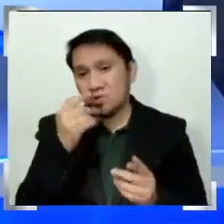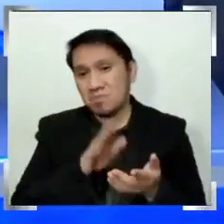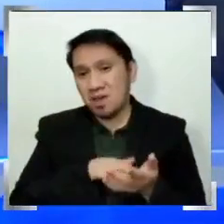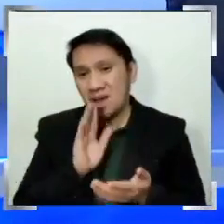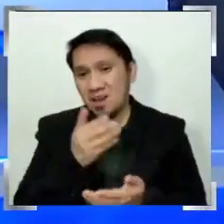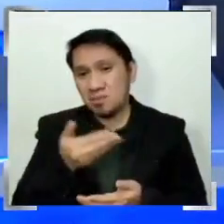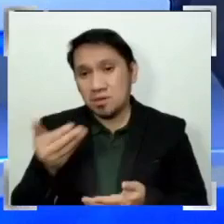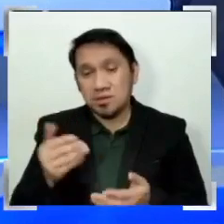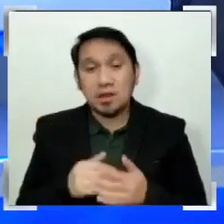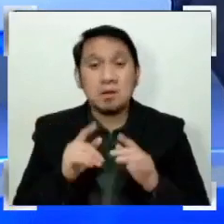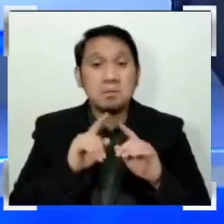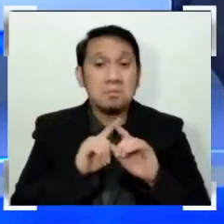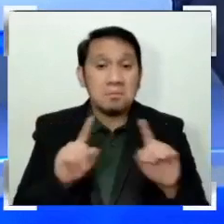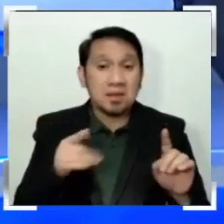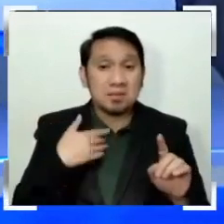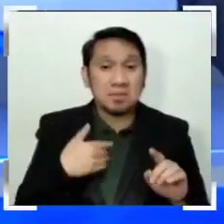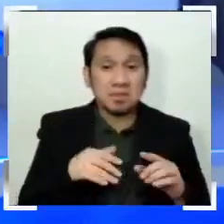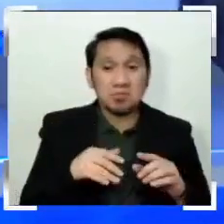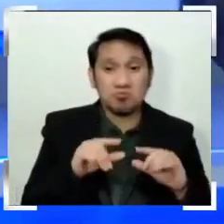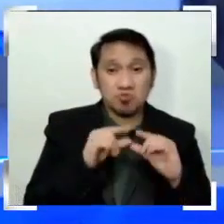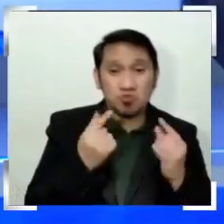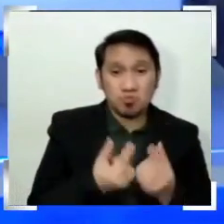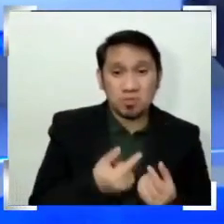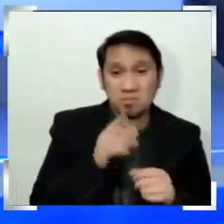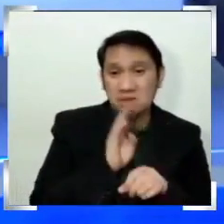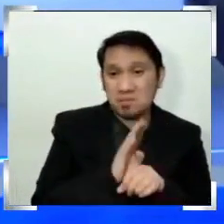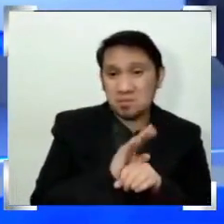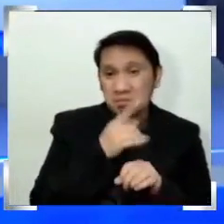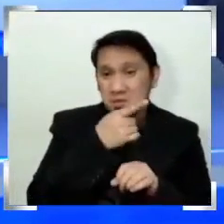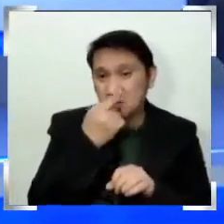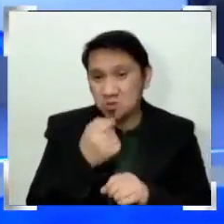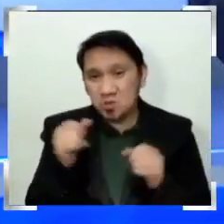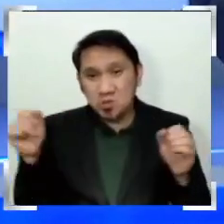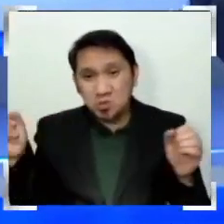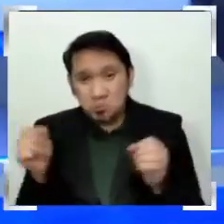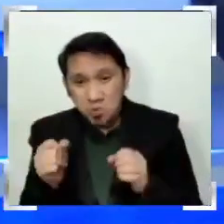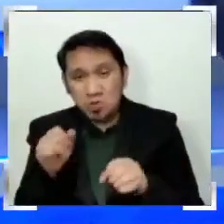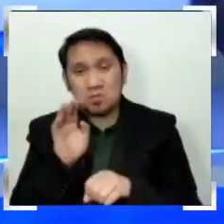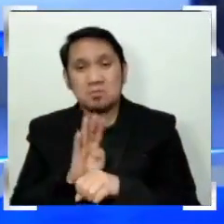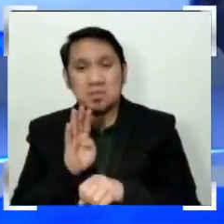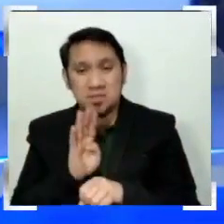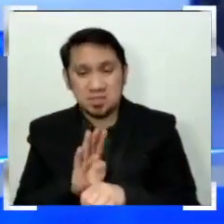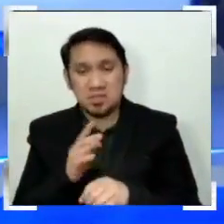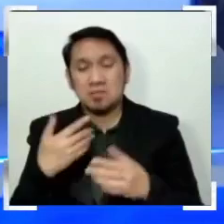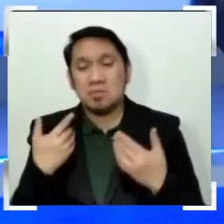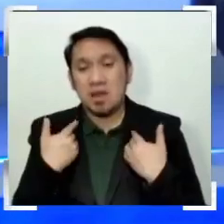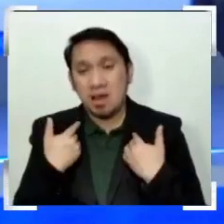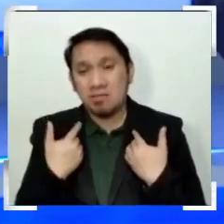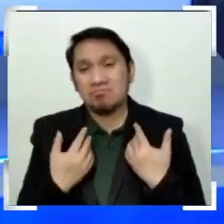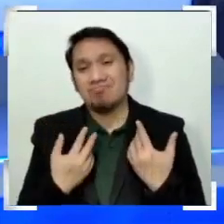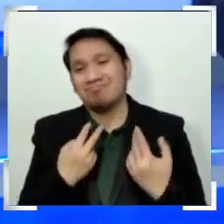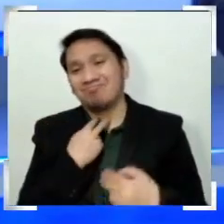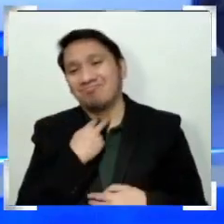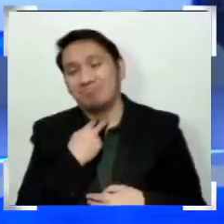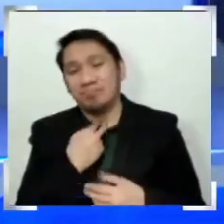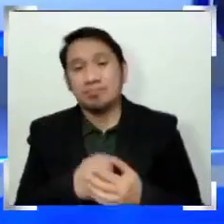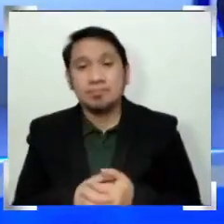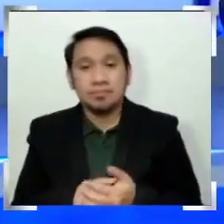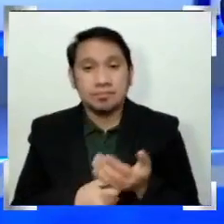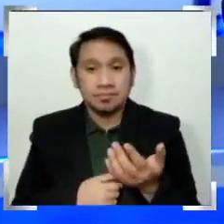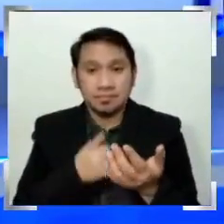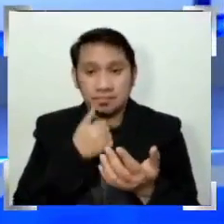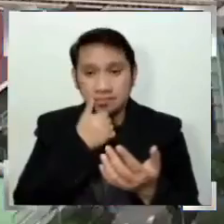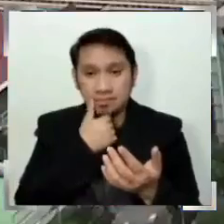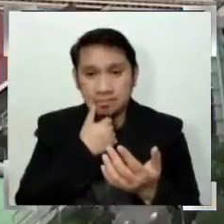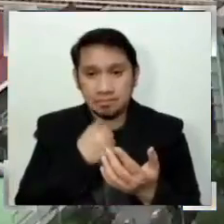Pero umaalmang isang grupo ng mga negosyante dahil ang malilit na negosyo naman daw ang masasakal. Saksi si Tina Pangaliban Perez.